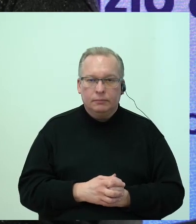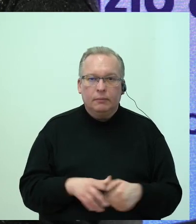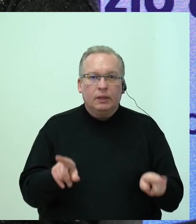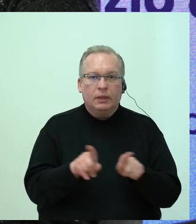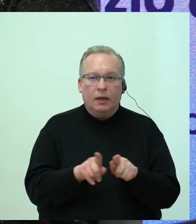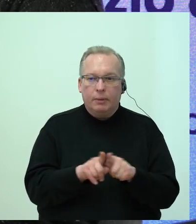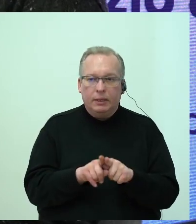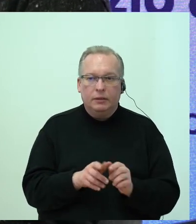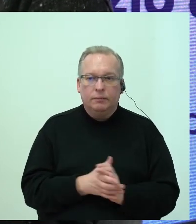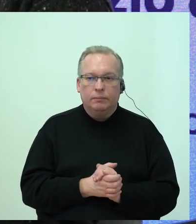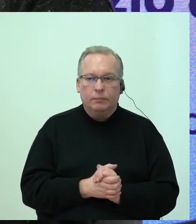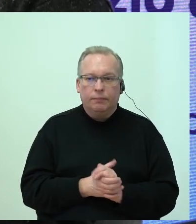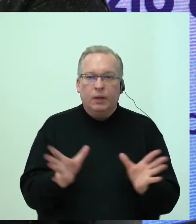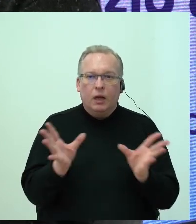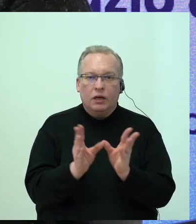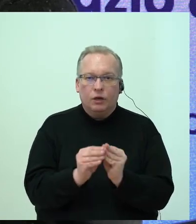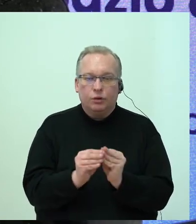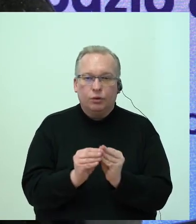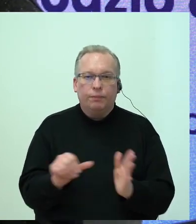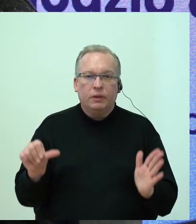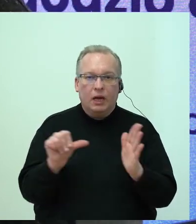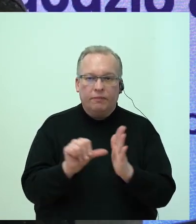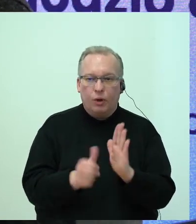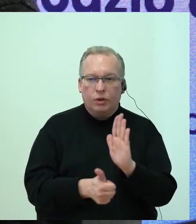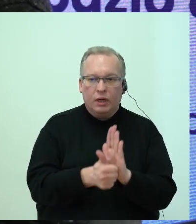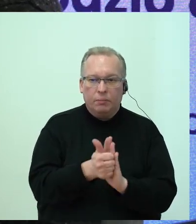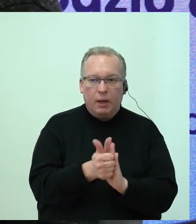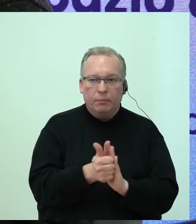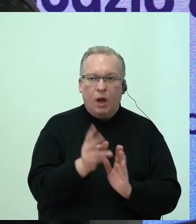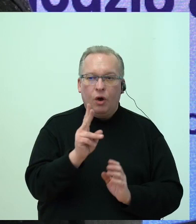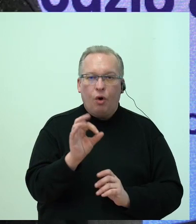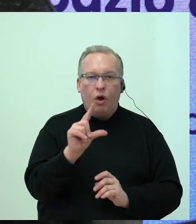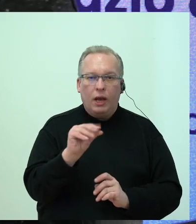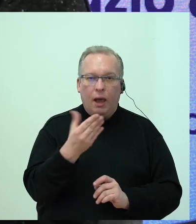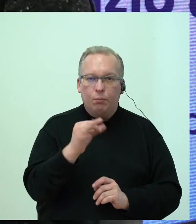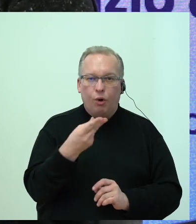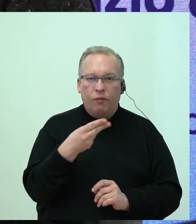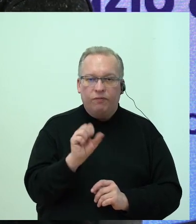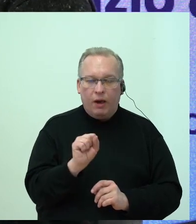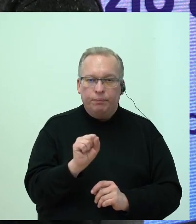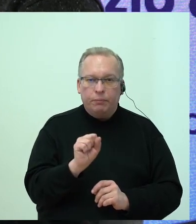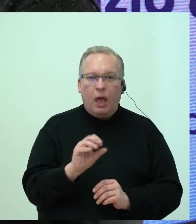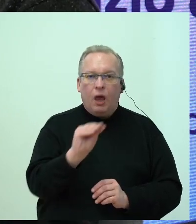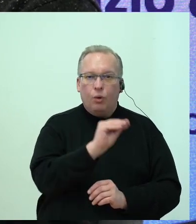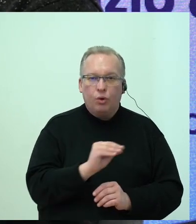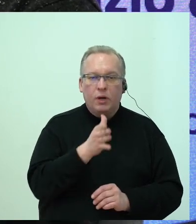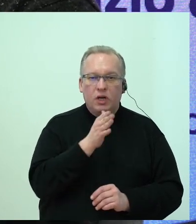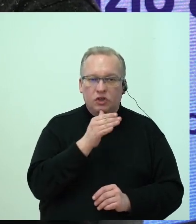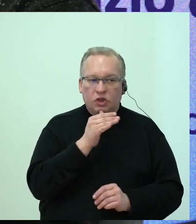Ir galiausiai kartu dalyvauja gerbiama Raja Kalenova, kuri yra Europos žydų